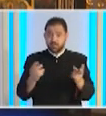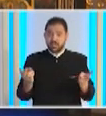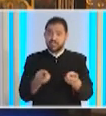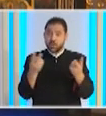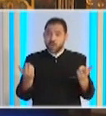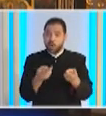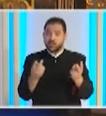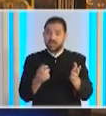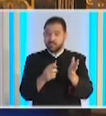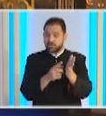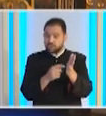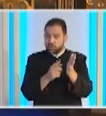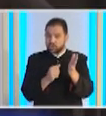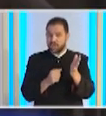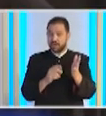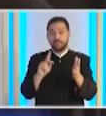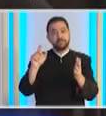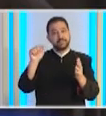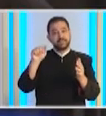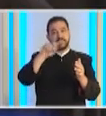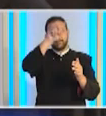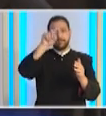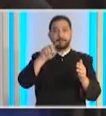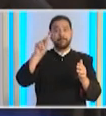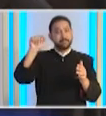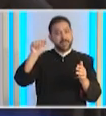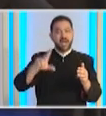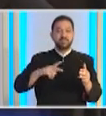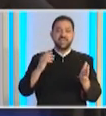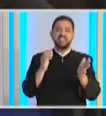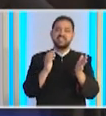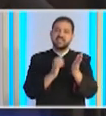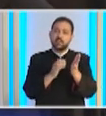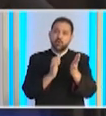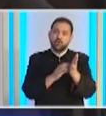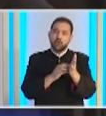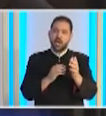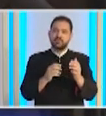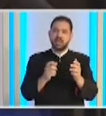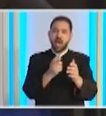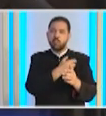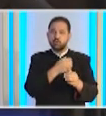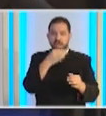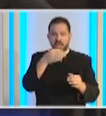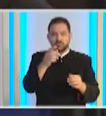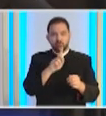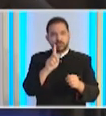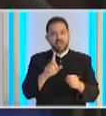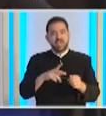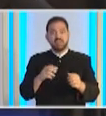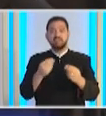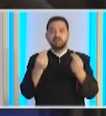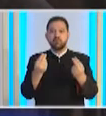către biserică, de la credincios. Categoric este posibilă și este și necesară. Am putea spune, este